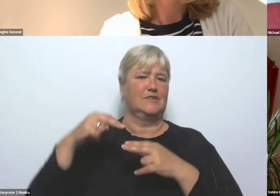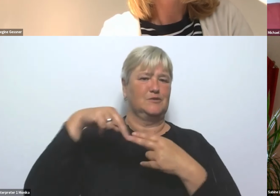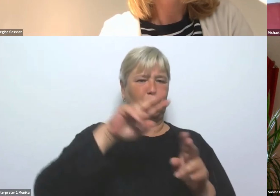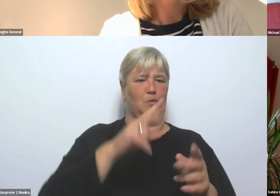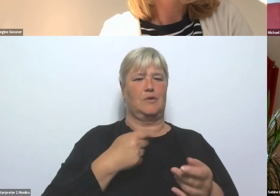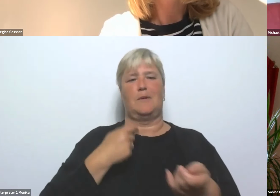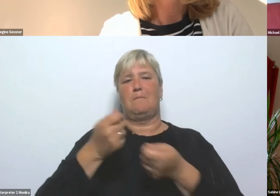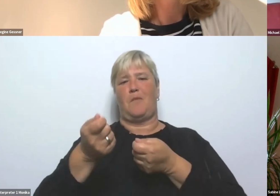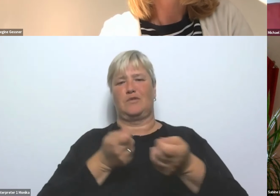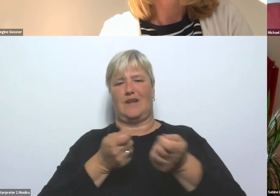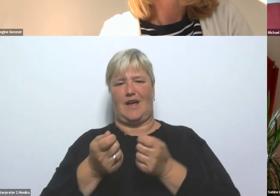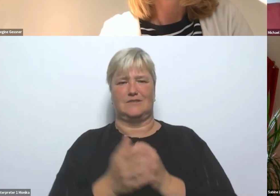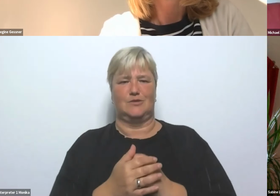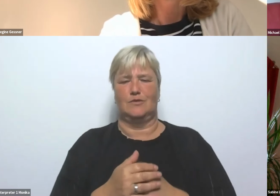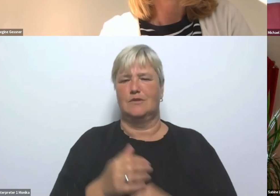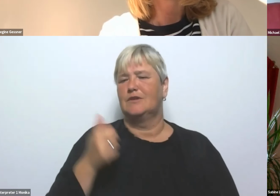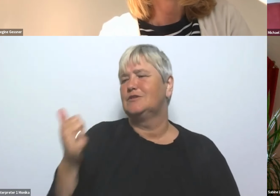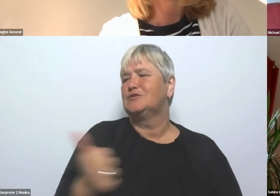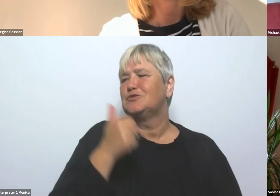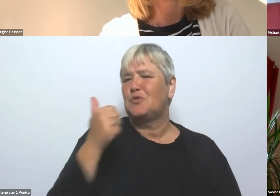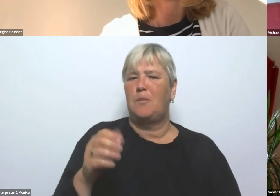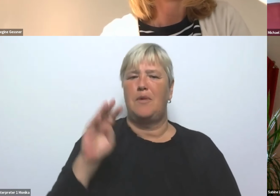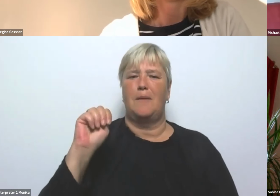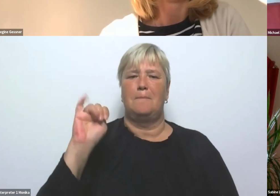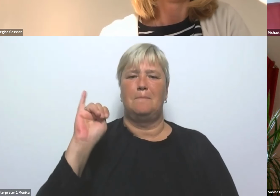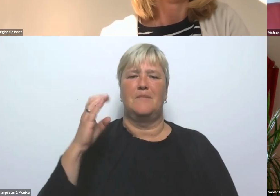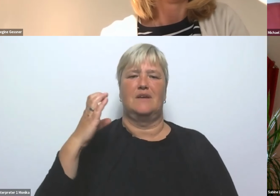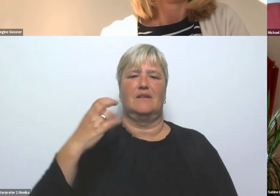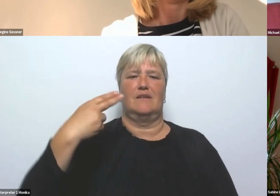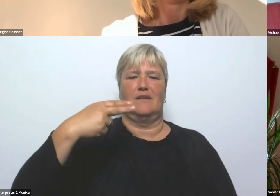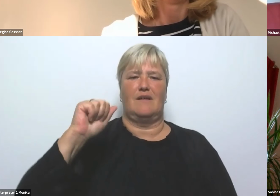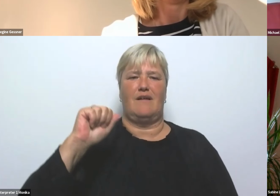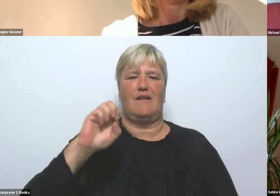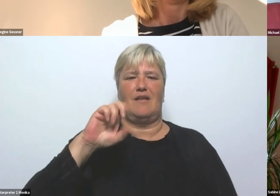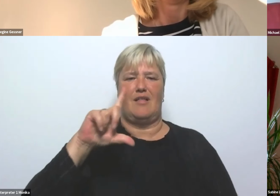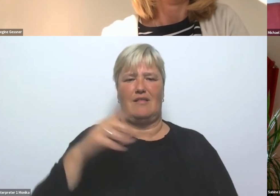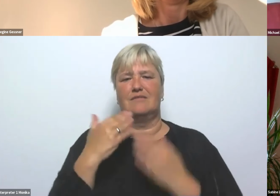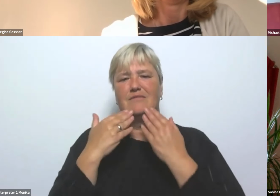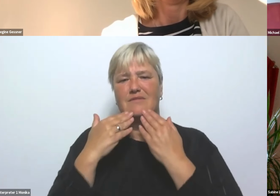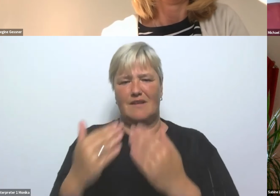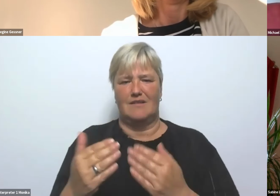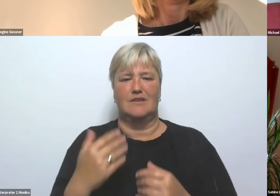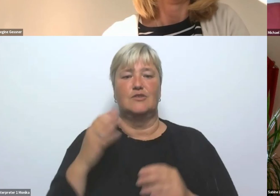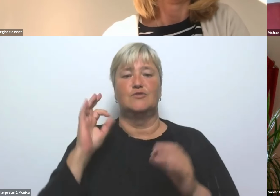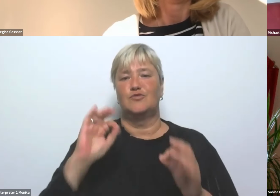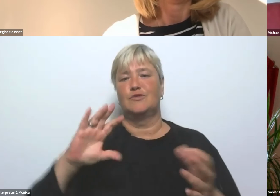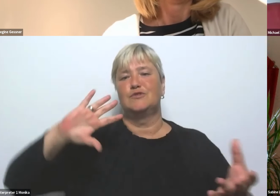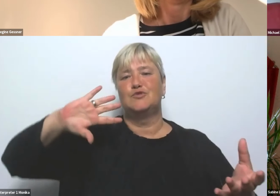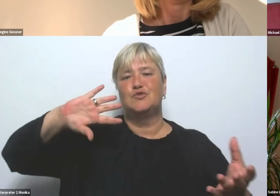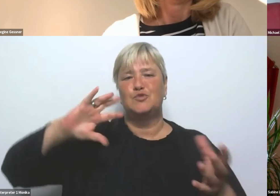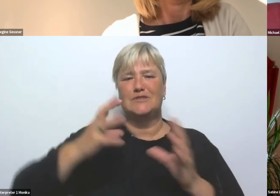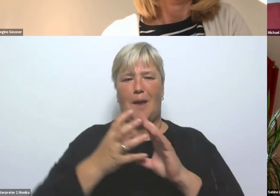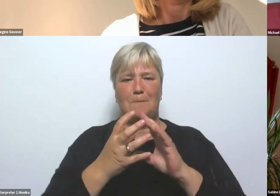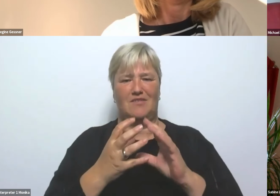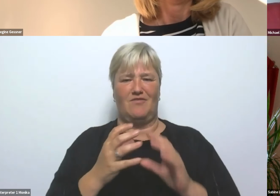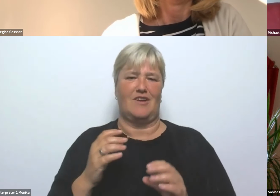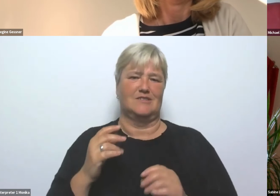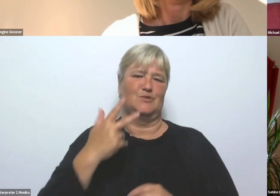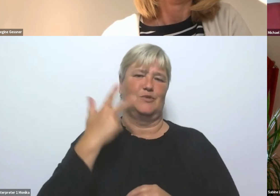gehen. Super, Michael, vielen Dank. Ich denke, das war wirklich eine schöne Zusammenfassung von 3 Stunden